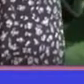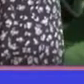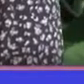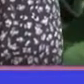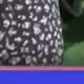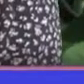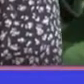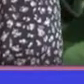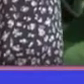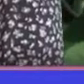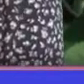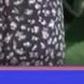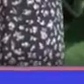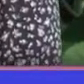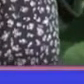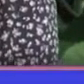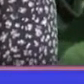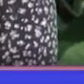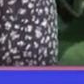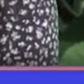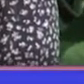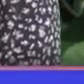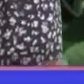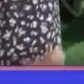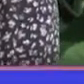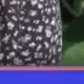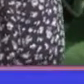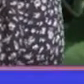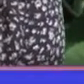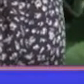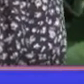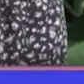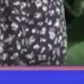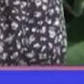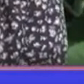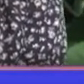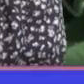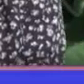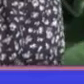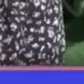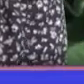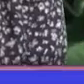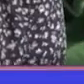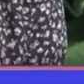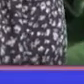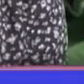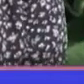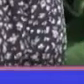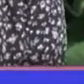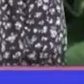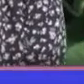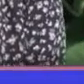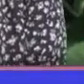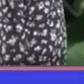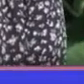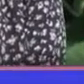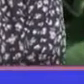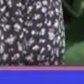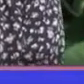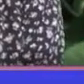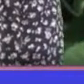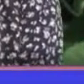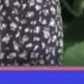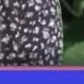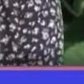อ่าทางด้านของกระทรวงสาธารสุขไหนเขาได้งานออกมาแล้วนะคะว่าผลการดำเนินงานโครงการพัฒนาวัคซีนต้นแบบแล้วก็เตรียมความพร้อม